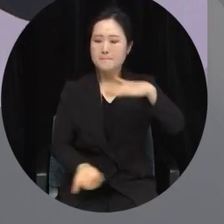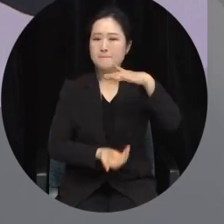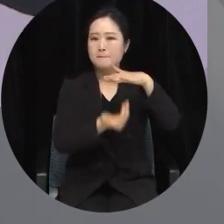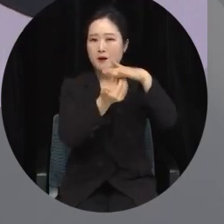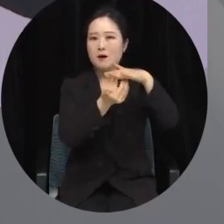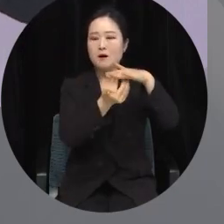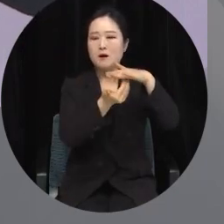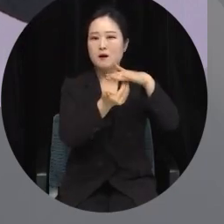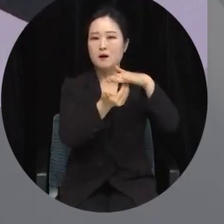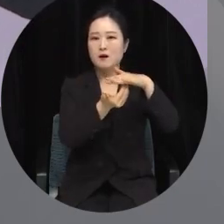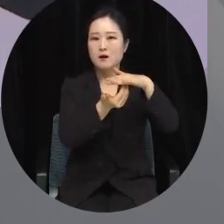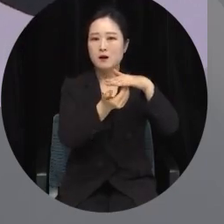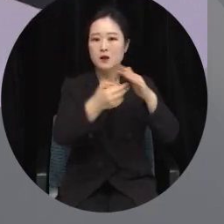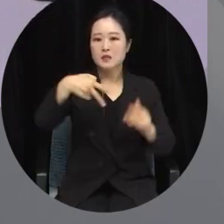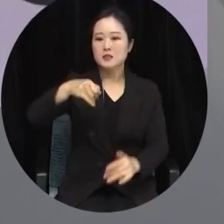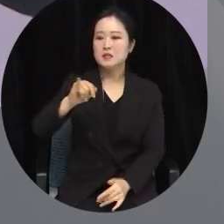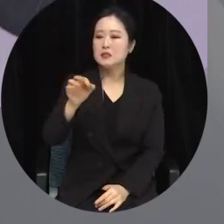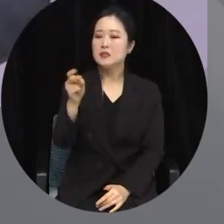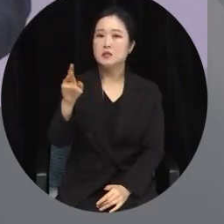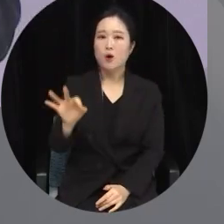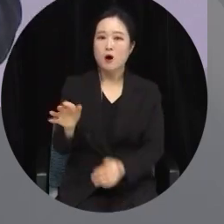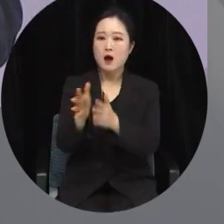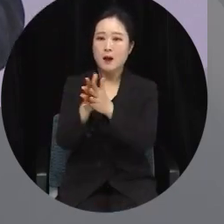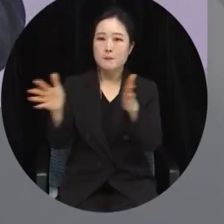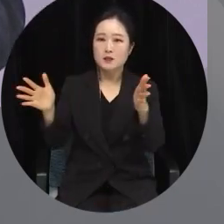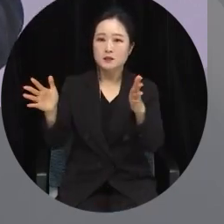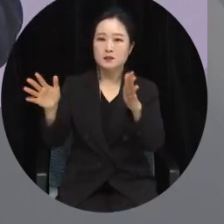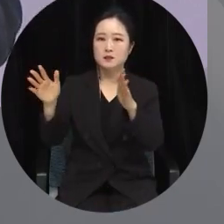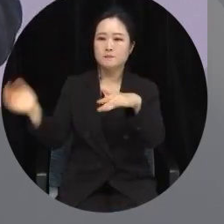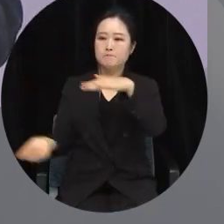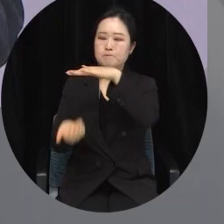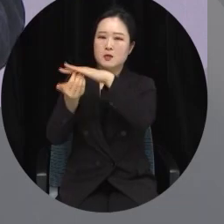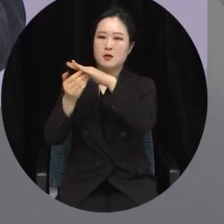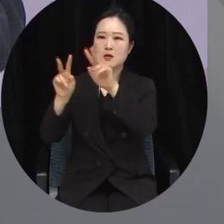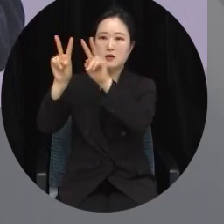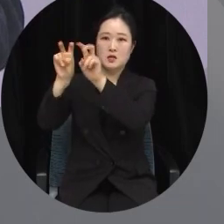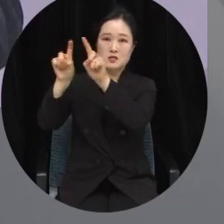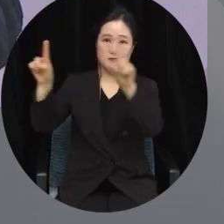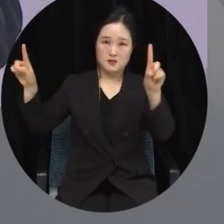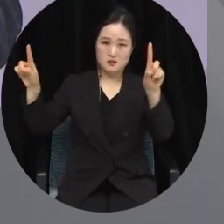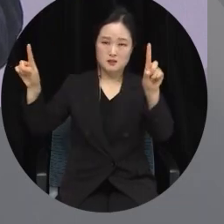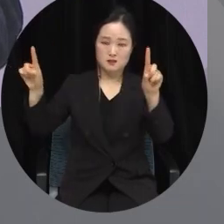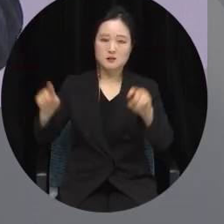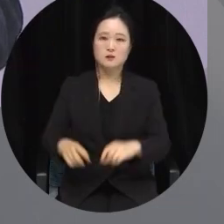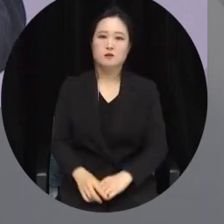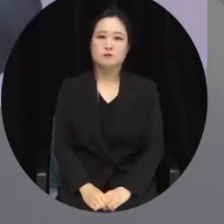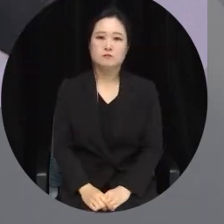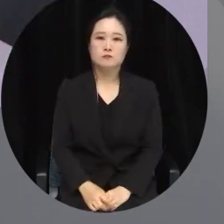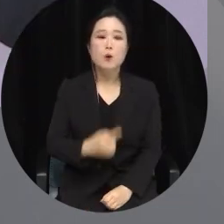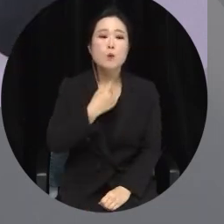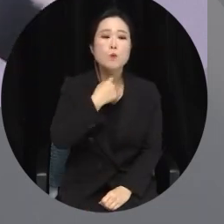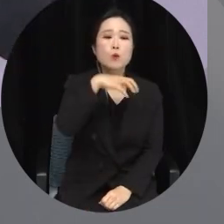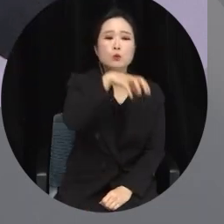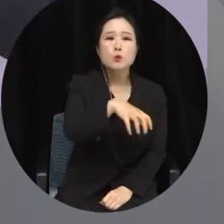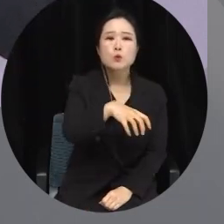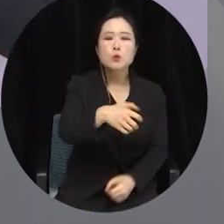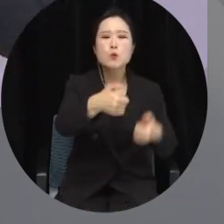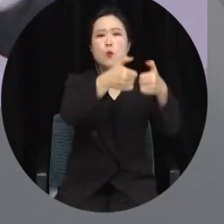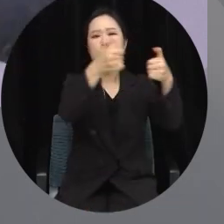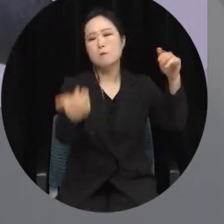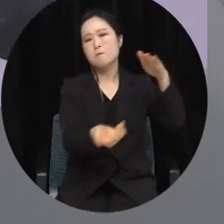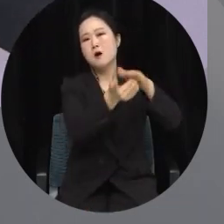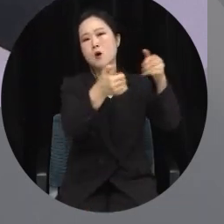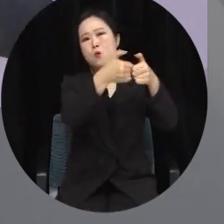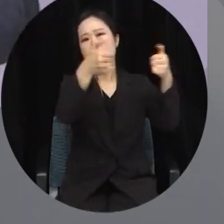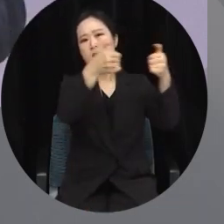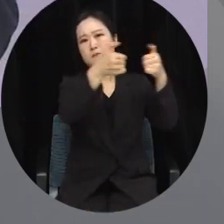7동 시형 아파트가 21층을 지금 그 전망하고 있습니다만 목동 같은 경우는 50층입니다.